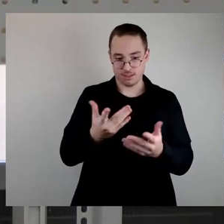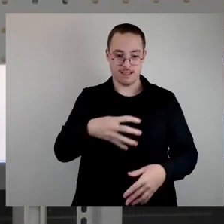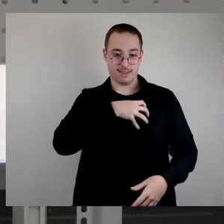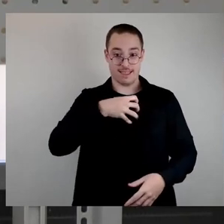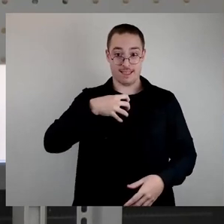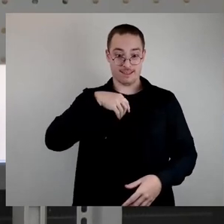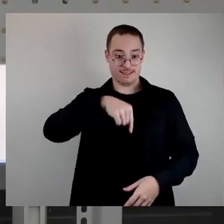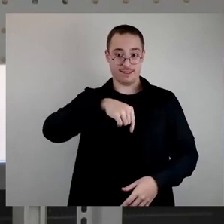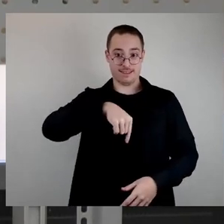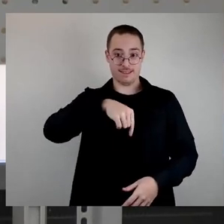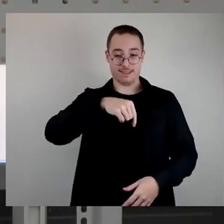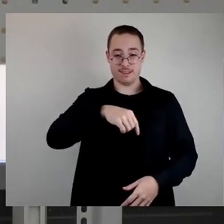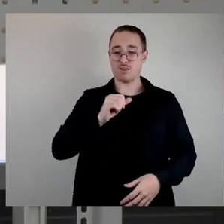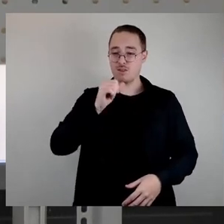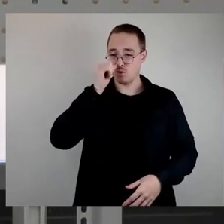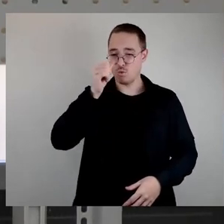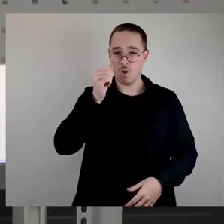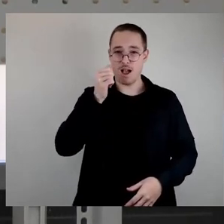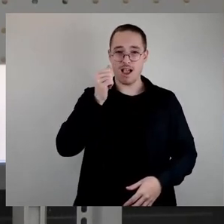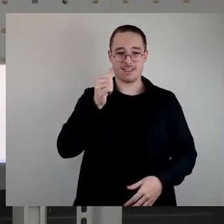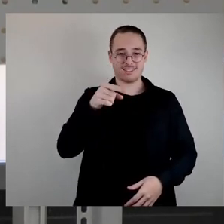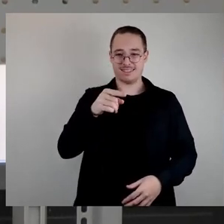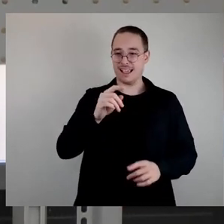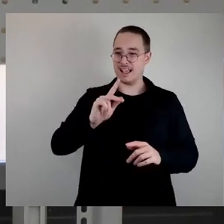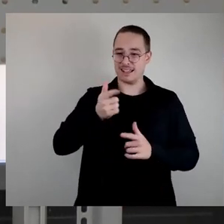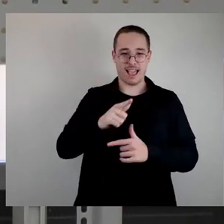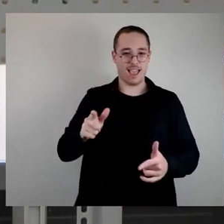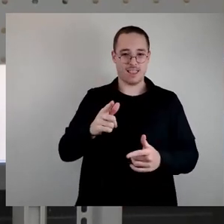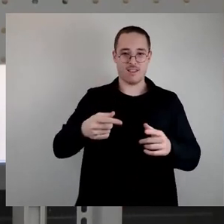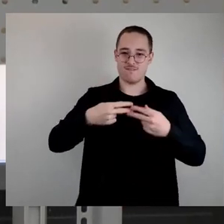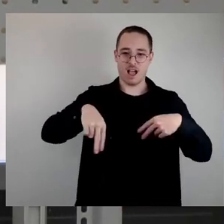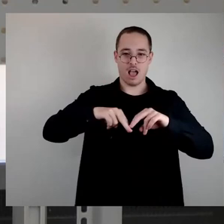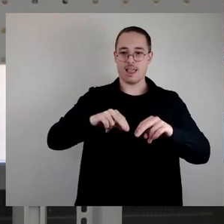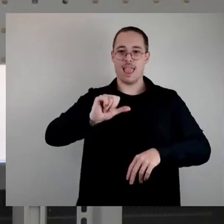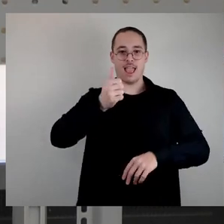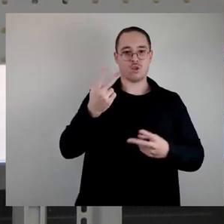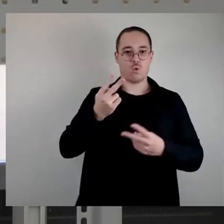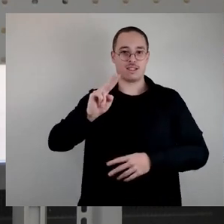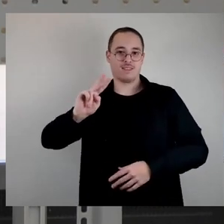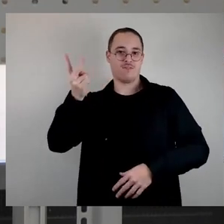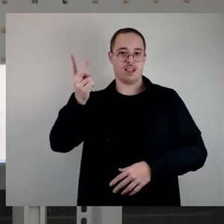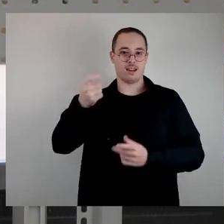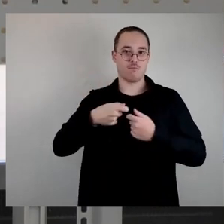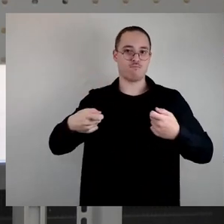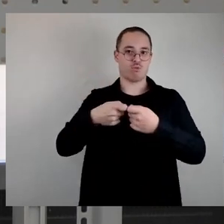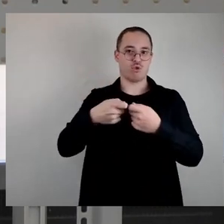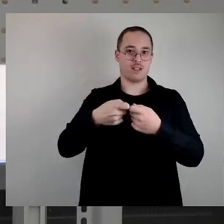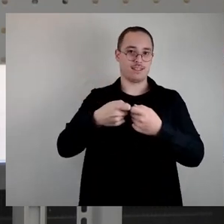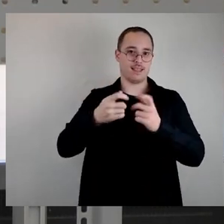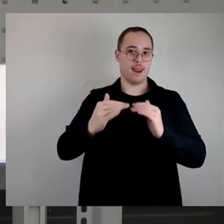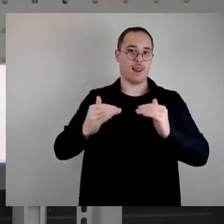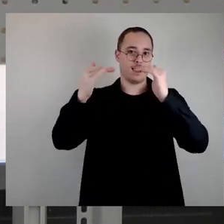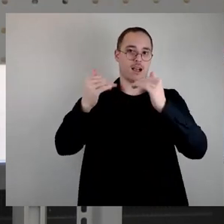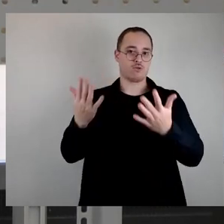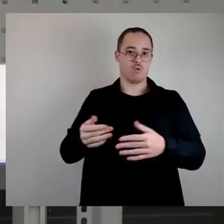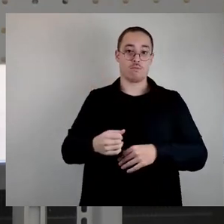keinen Fußballverein in der ersten oder zweiten Bundesliga stellt. Weder im Männer- noch im Frauenbereich. Und weil Leipzig ja